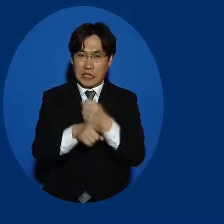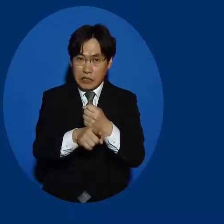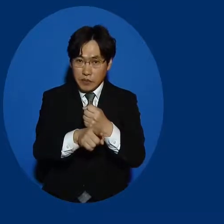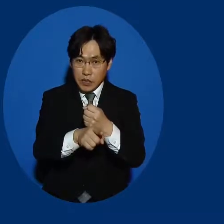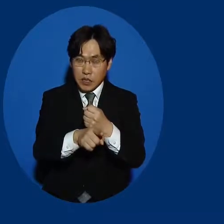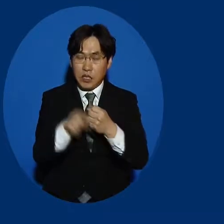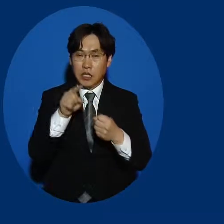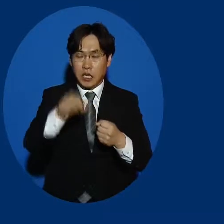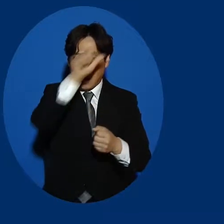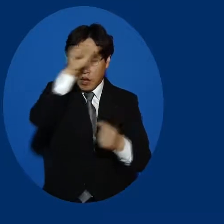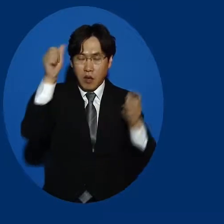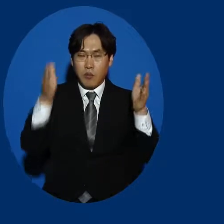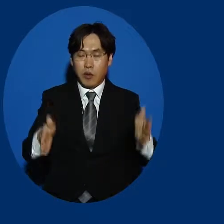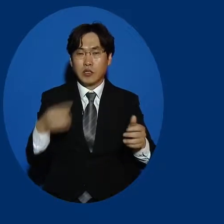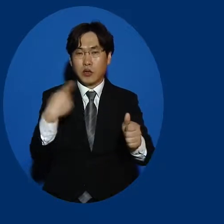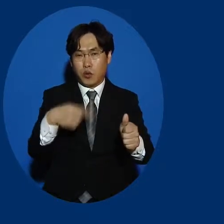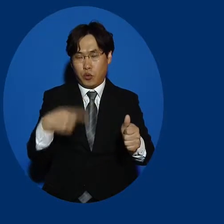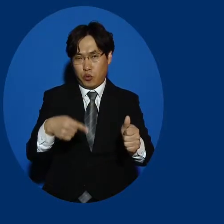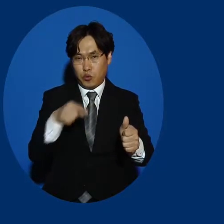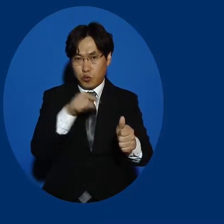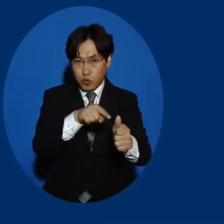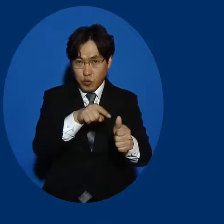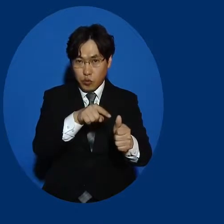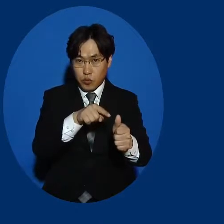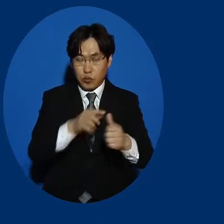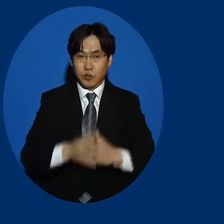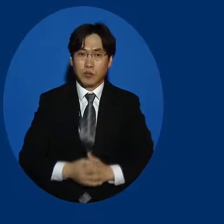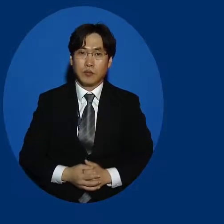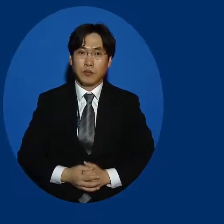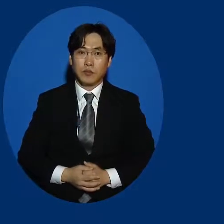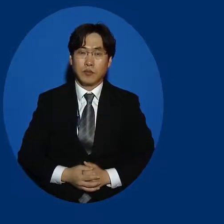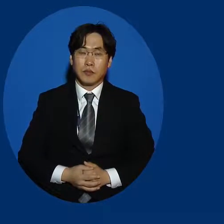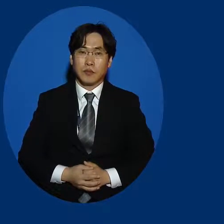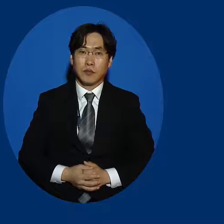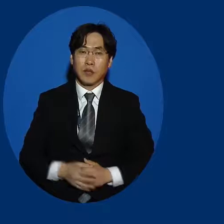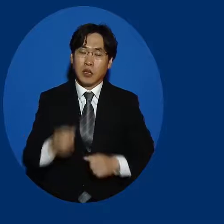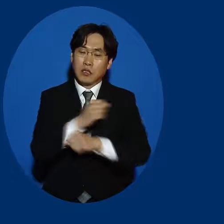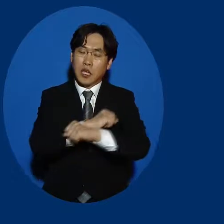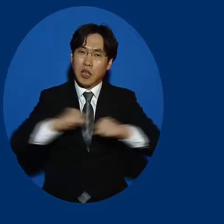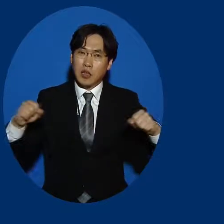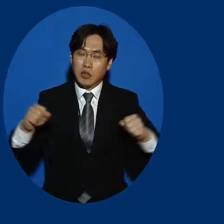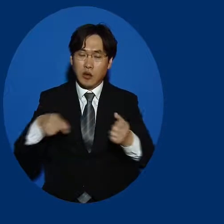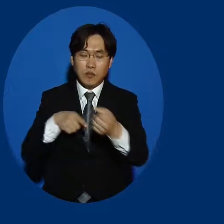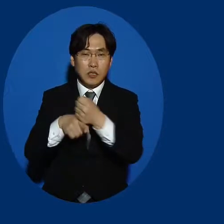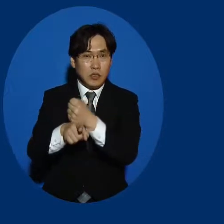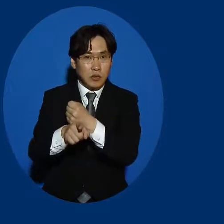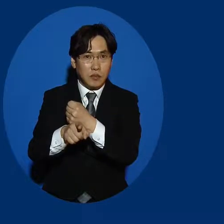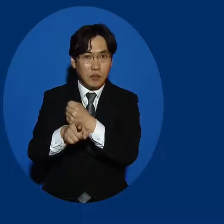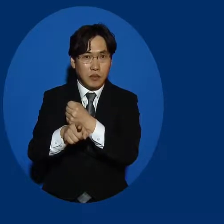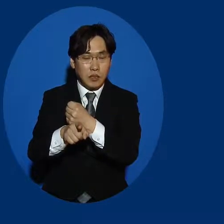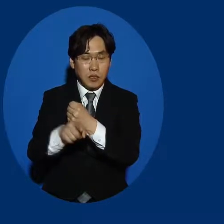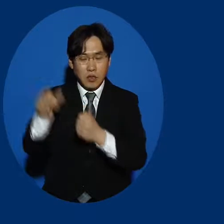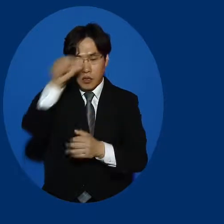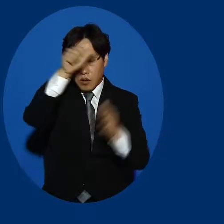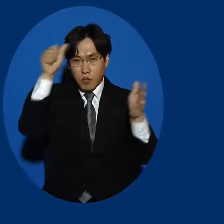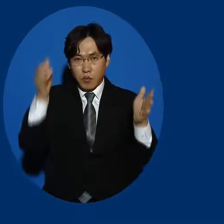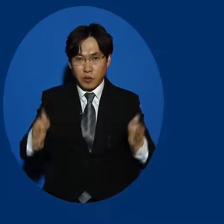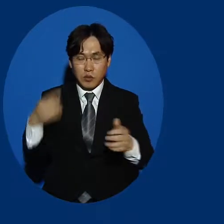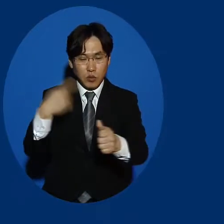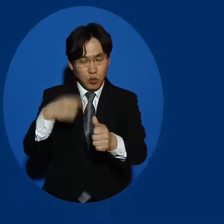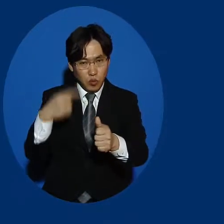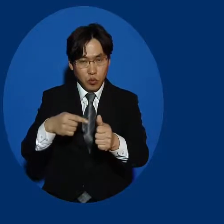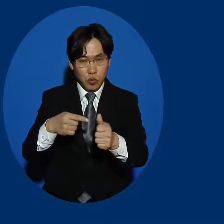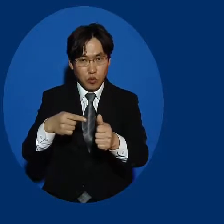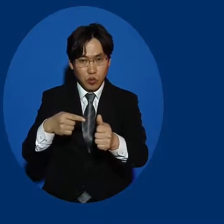의미의 평생교육 정의라고 합니다. 그런데 이렇게 넓은 의미로 평생교육을 정의하다